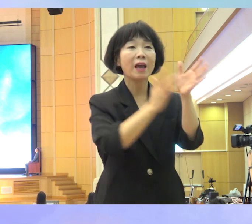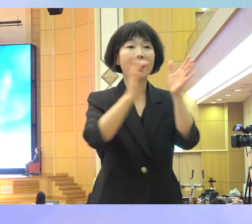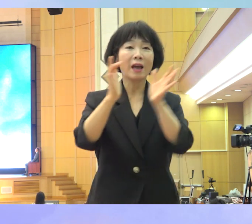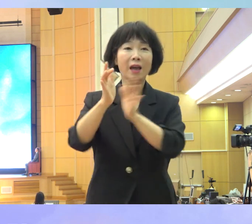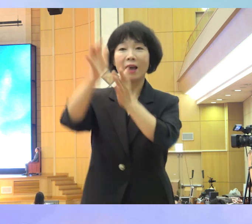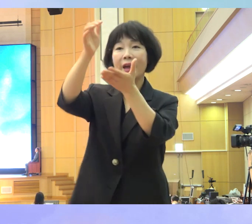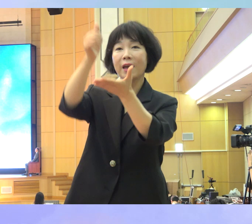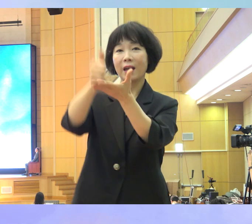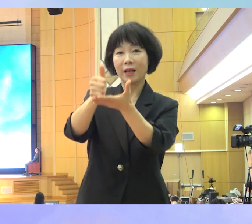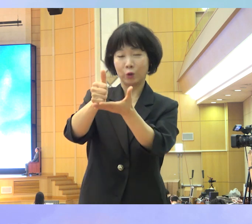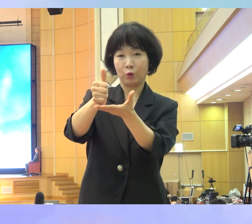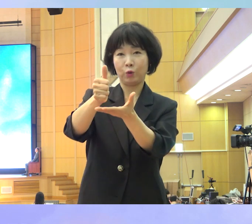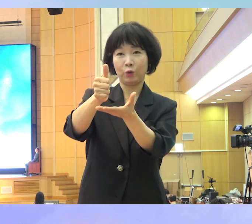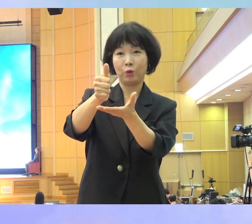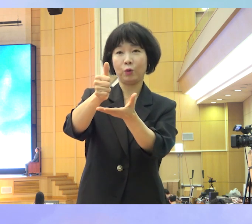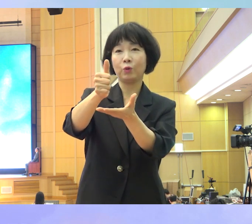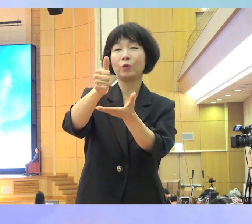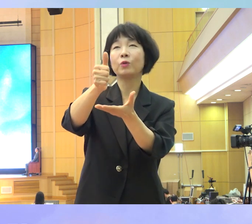이름